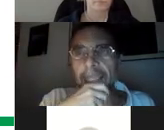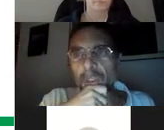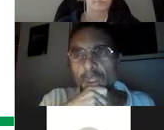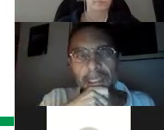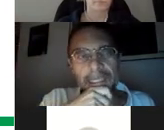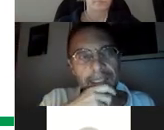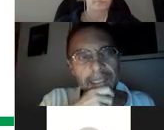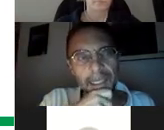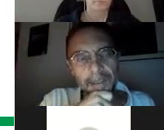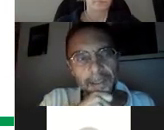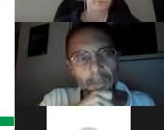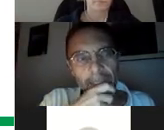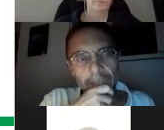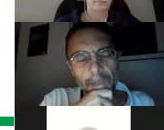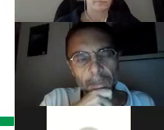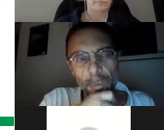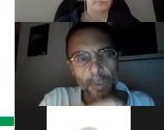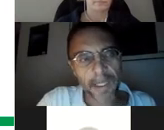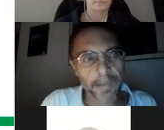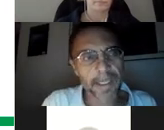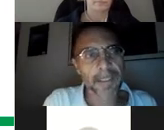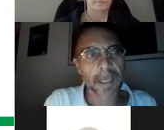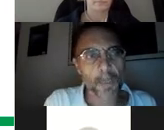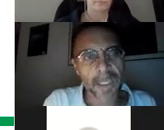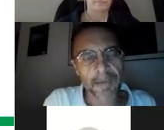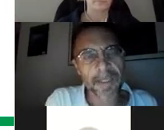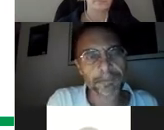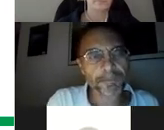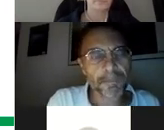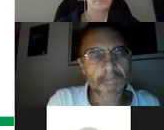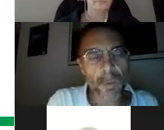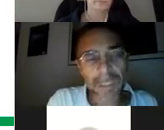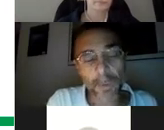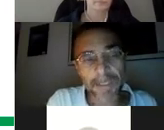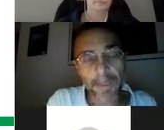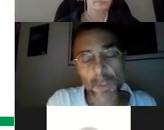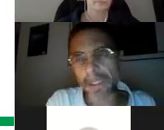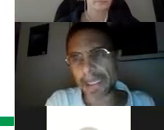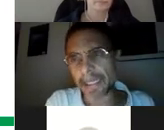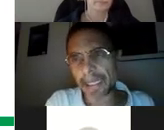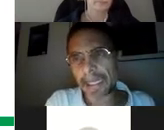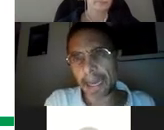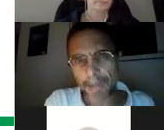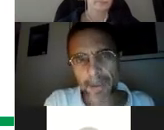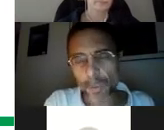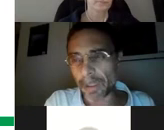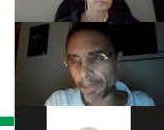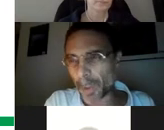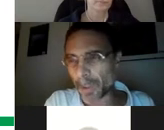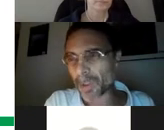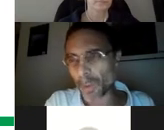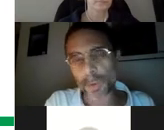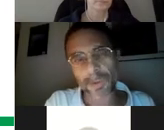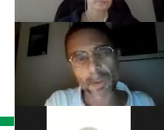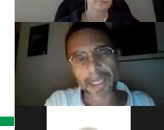indagine realizzata da un centro di ricerca indipendente che è Opserba, soltanto il 20% degli italiani a marzo e